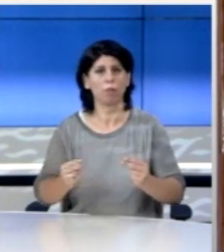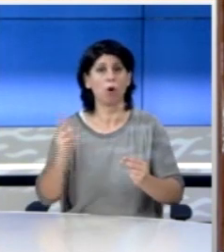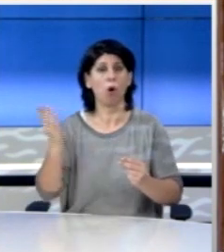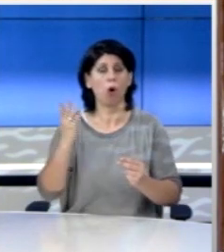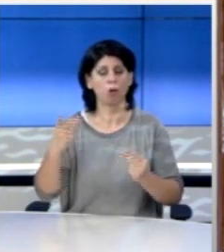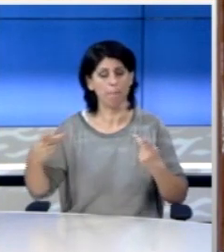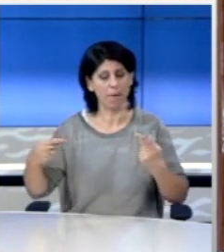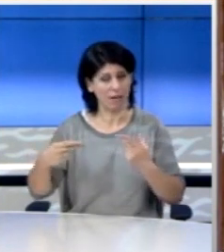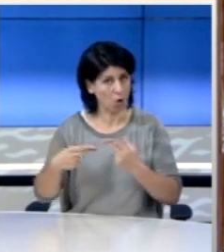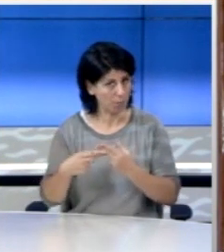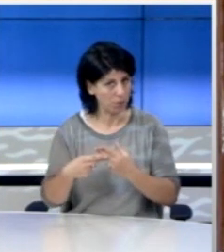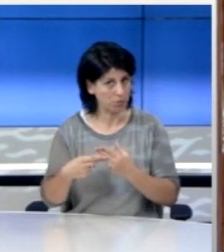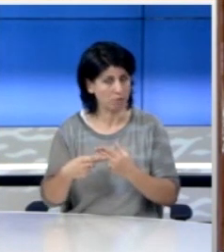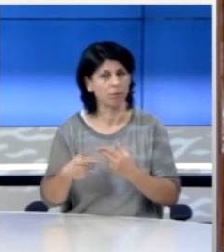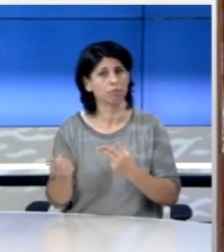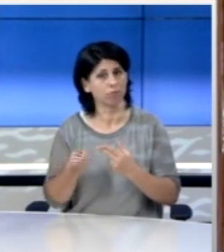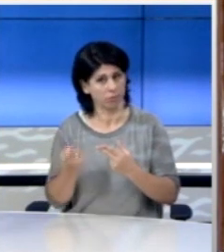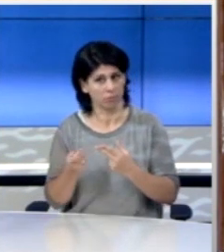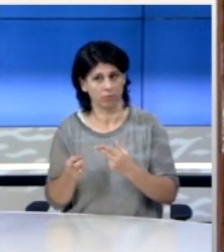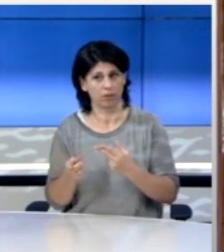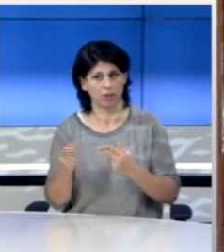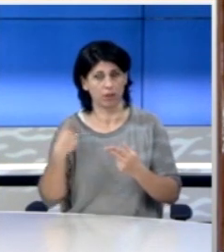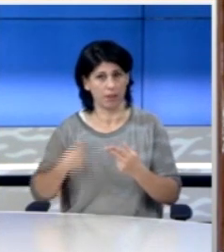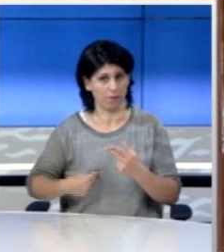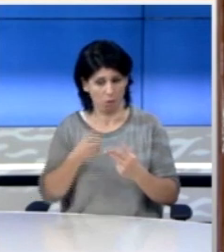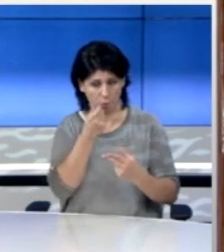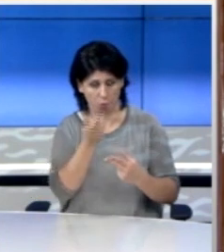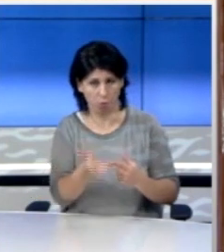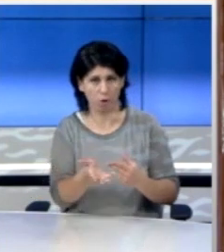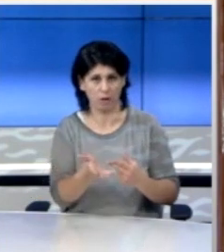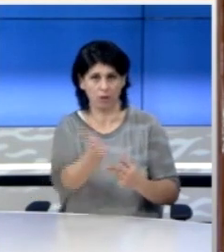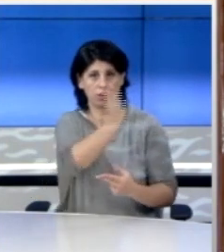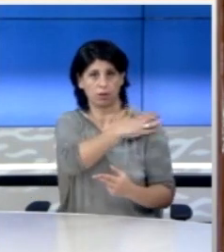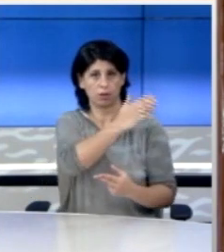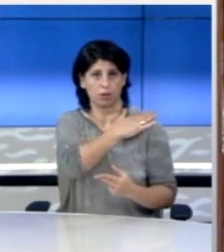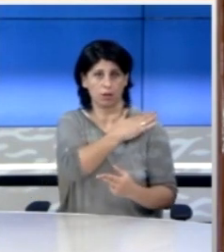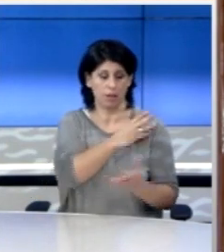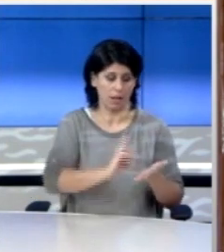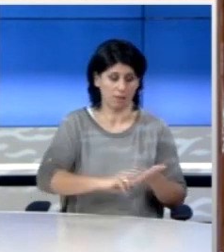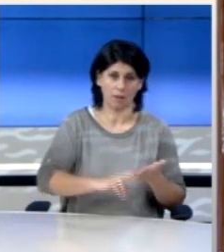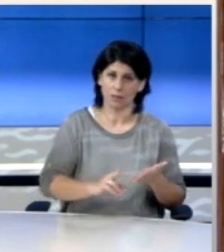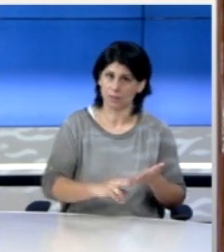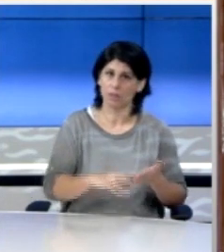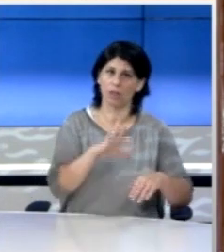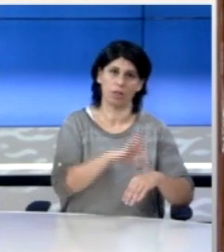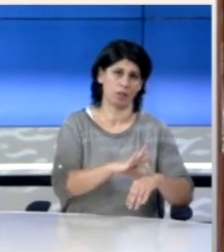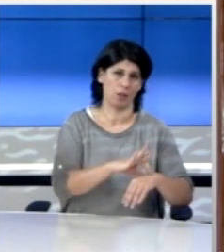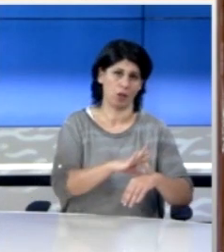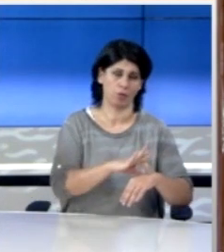όποιες περικοπές έγιναν στη δημόσια δαπάνη στις πλάτες των ασφαλισμένων και των